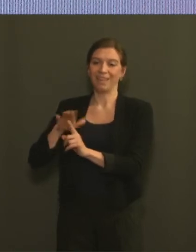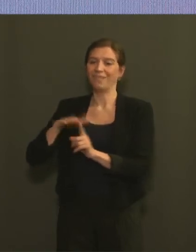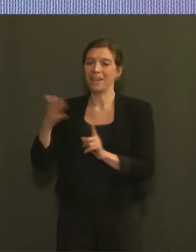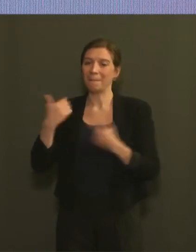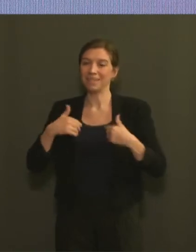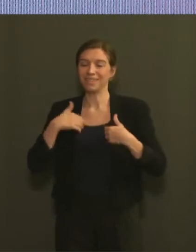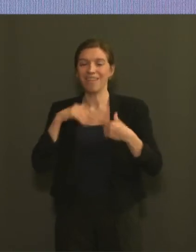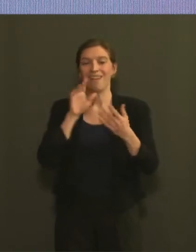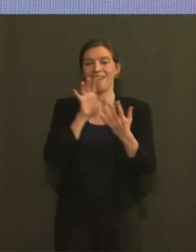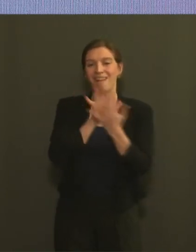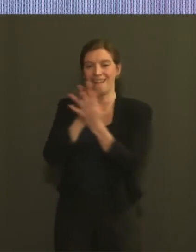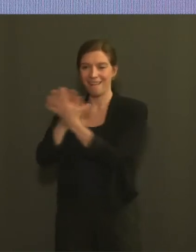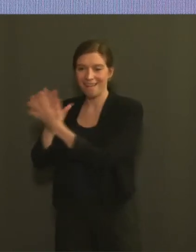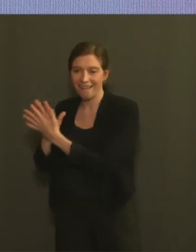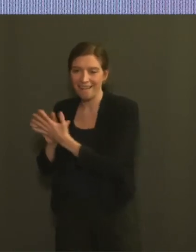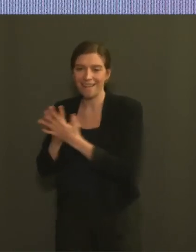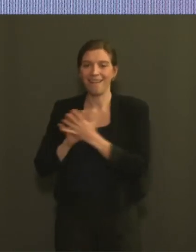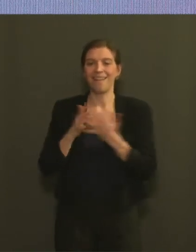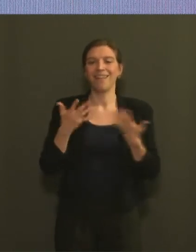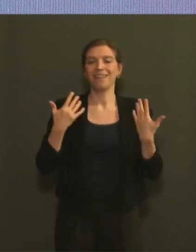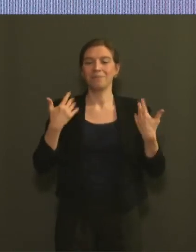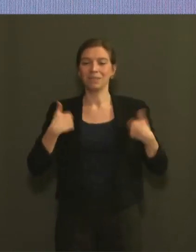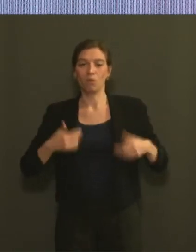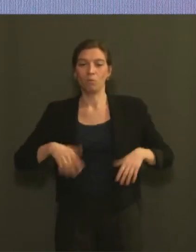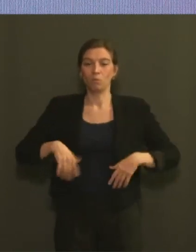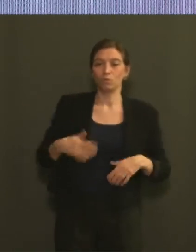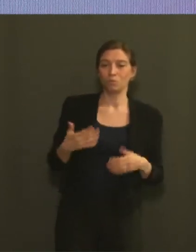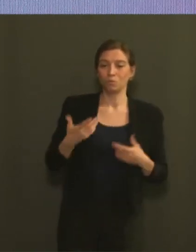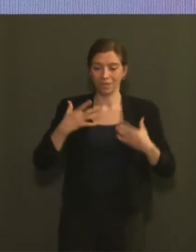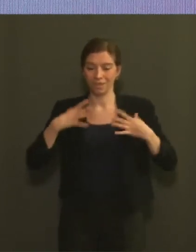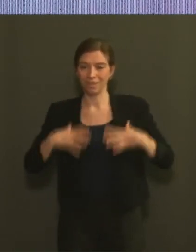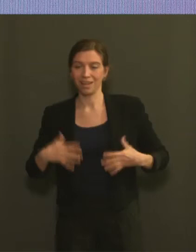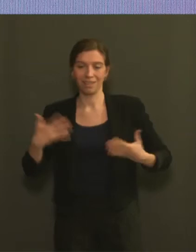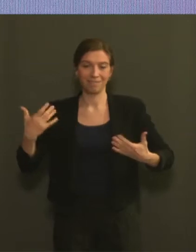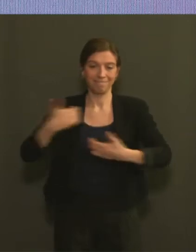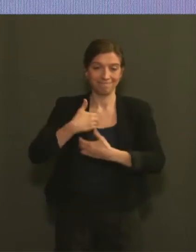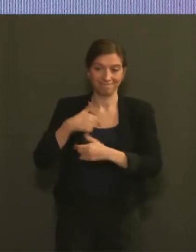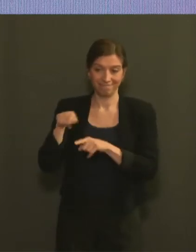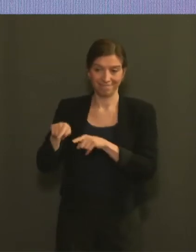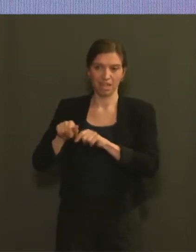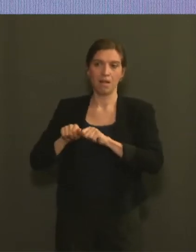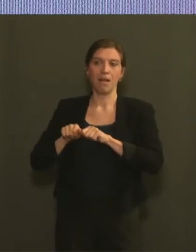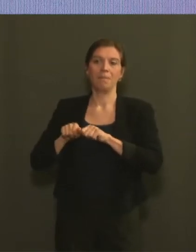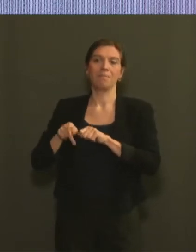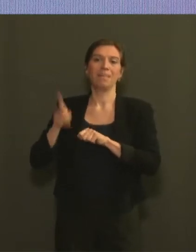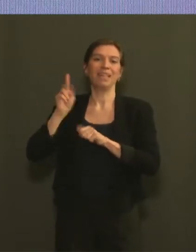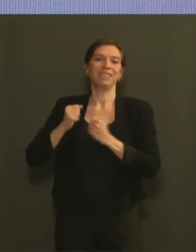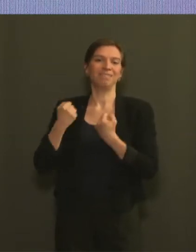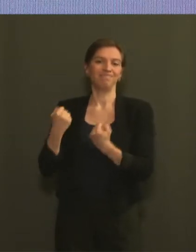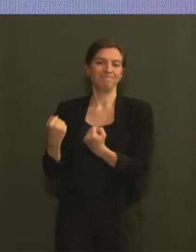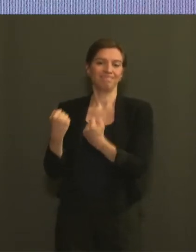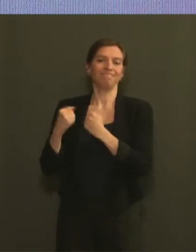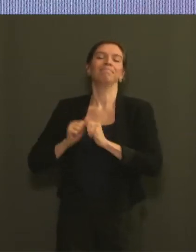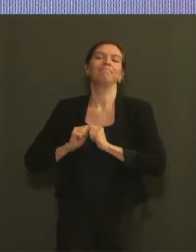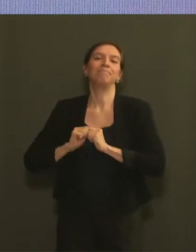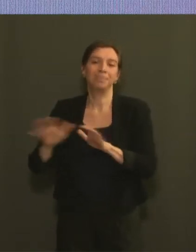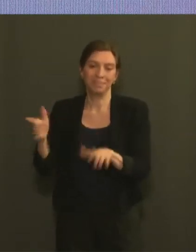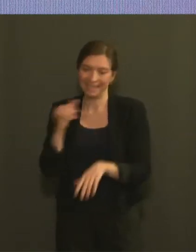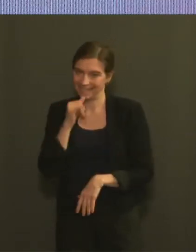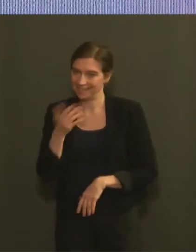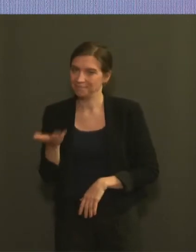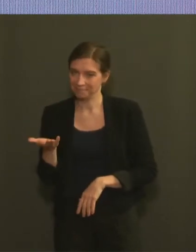vos mains sont scannés variante un bep par jour dit l'abe turn over entre